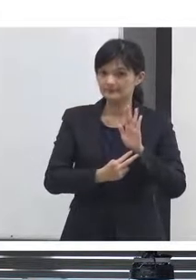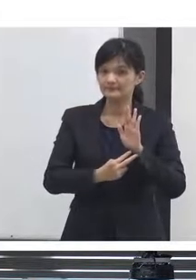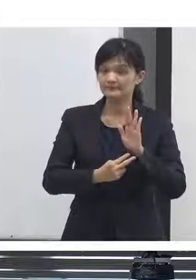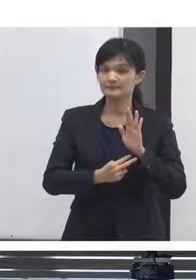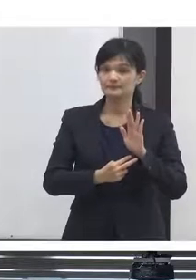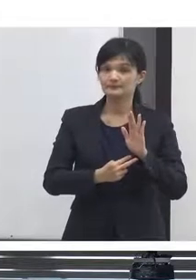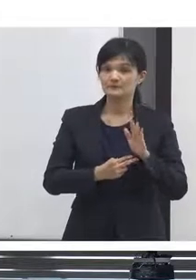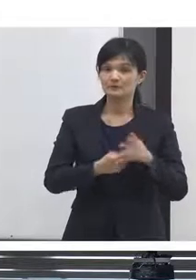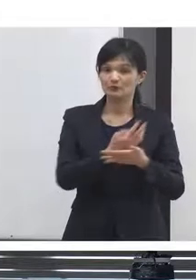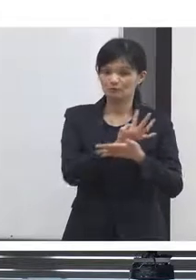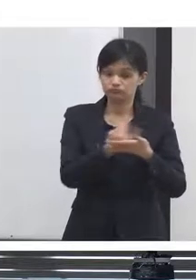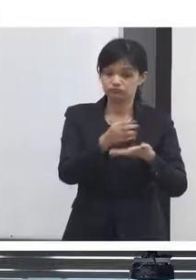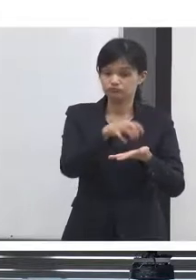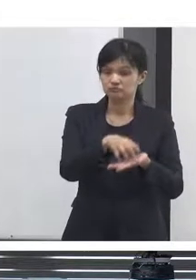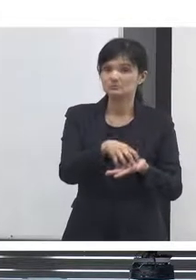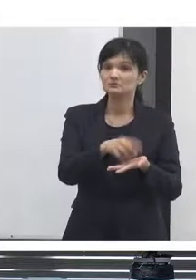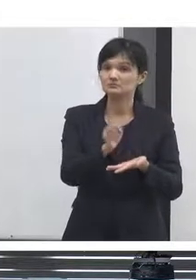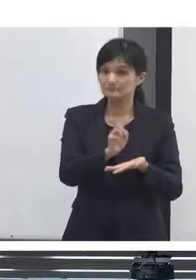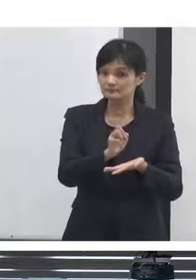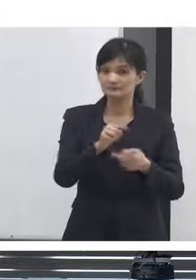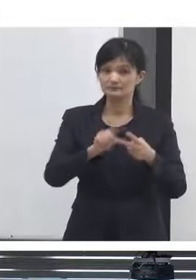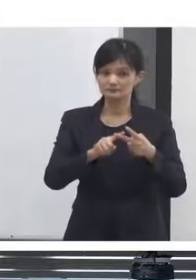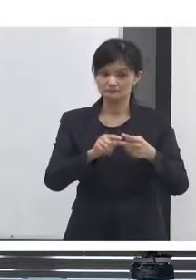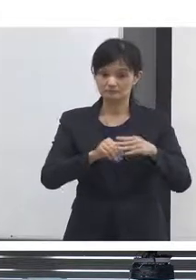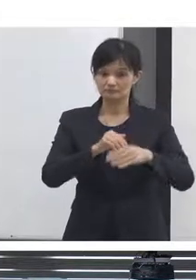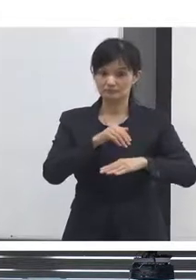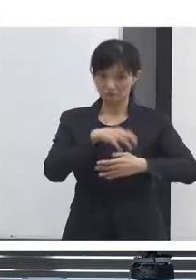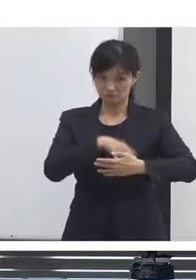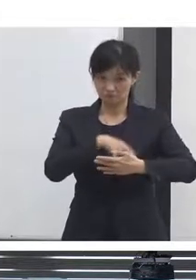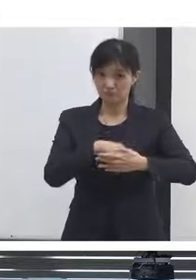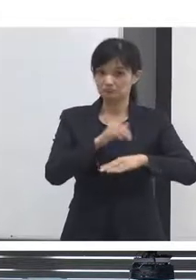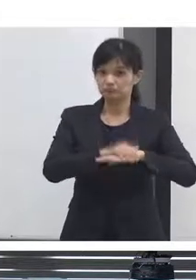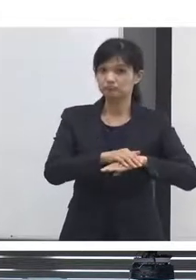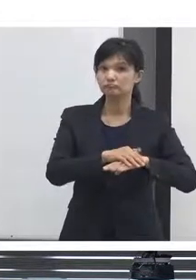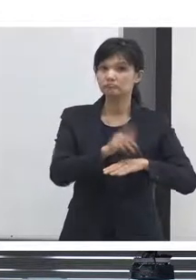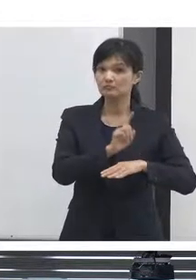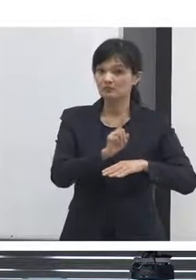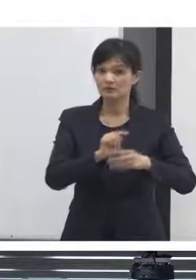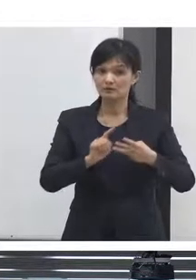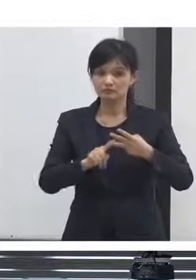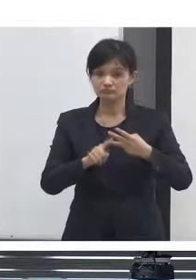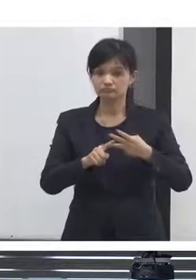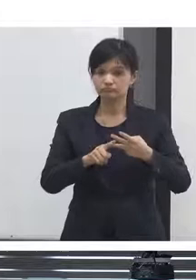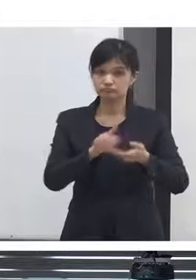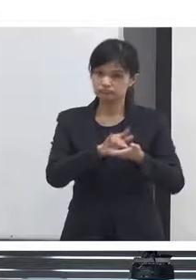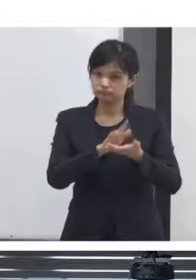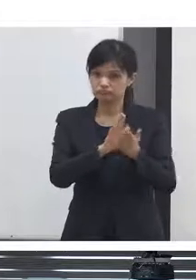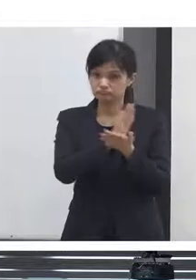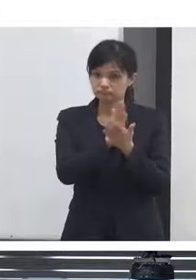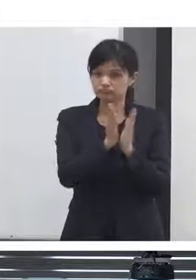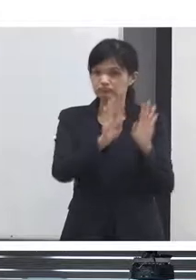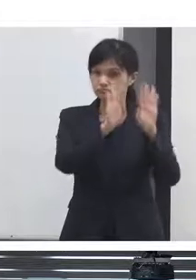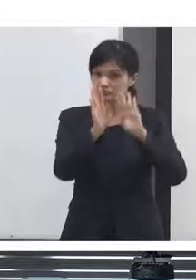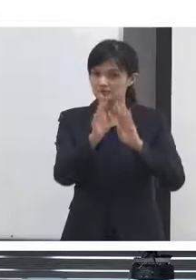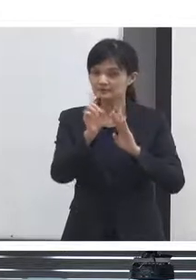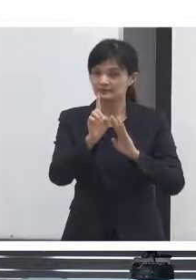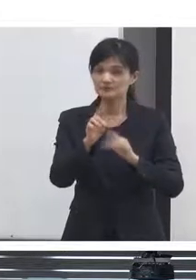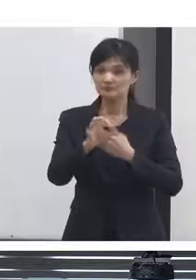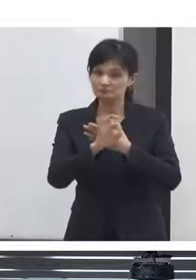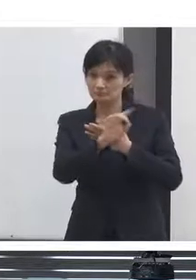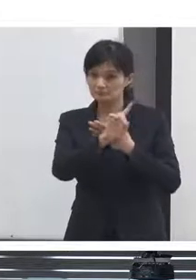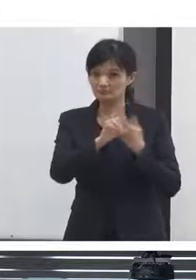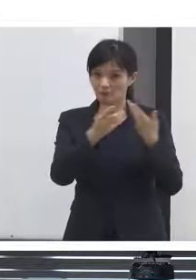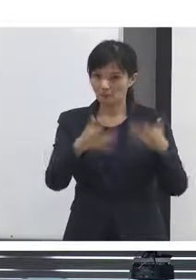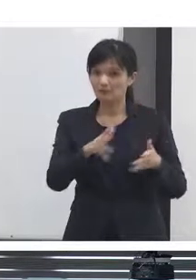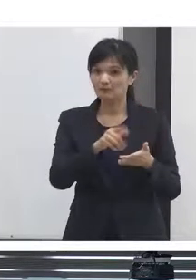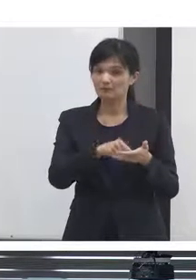使用证号啊，然后它的这个。成分啊，还有它的剂型啊，哦，或是它的一些测试到底是什么比较详细的内容。那同样的肥料